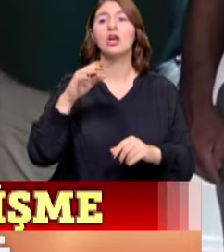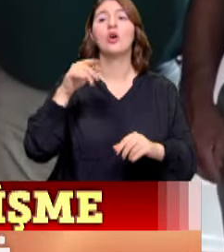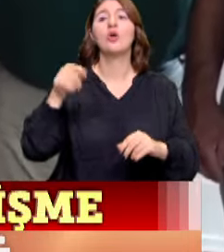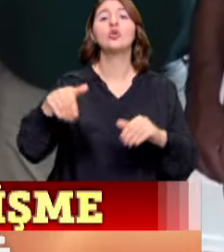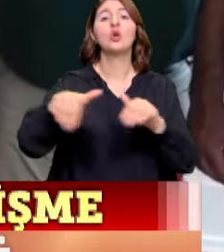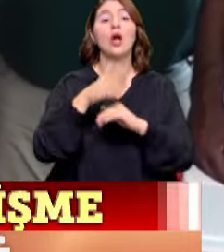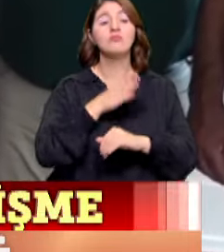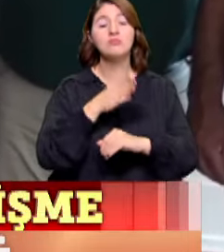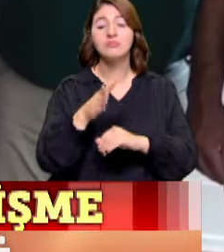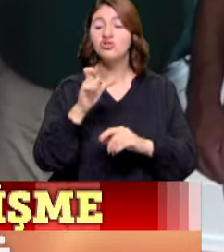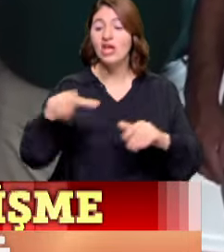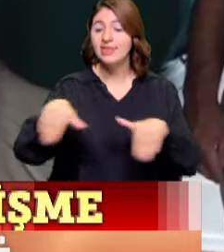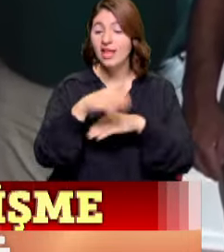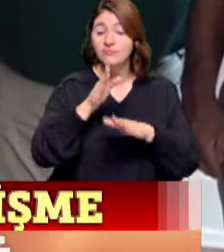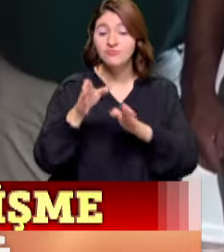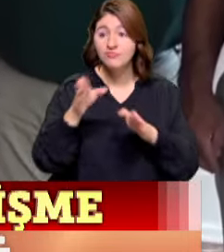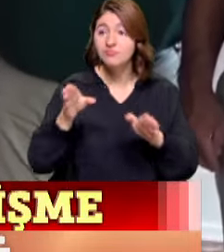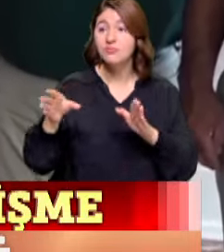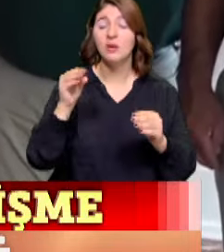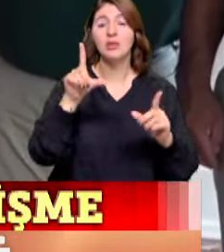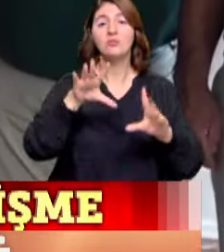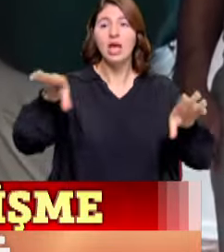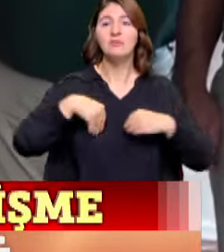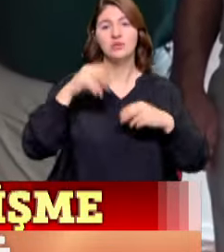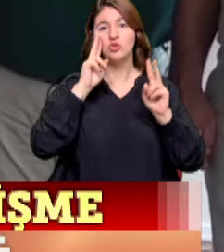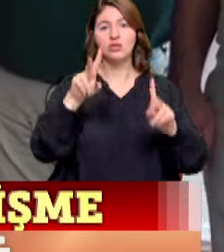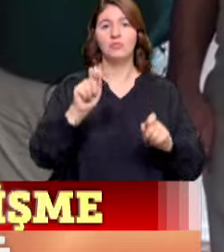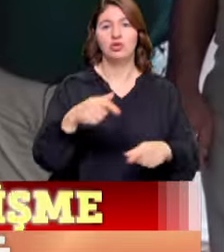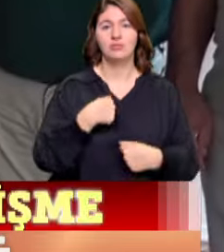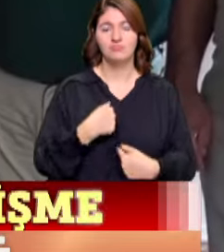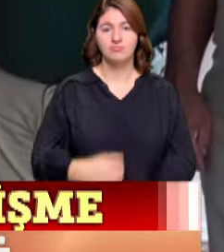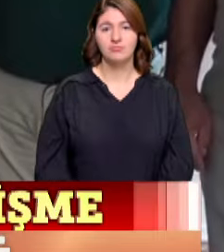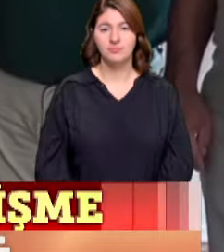Döşemealtının sokaklarında, caddelerinde yapılır. Bunu da hepinize göstereceğiz.